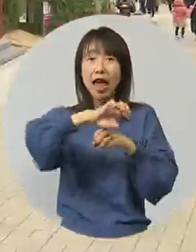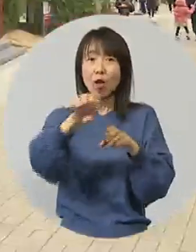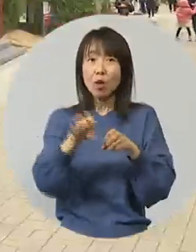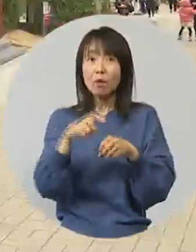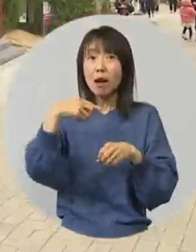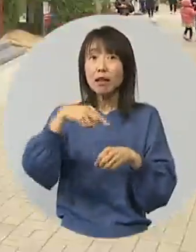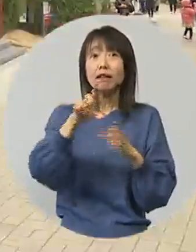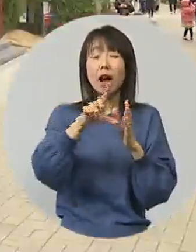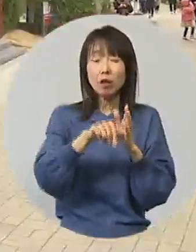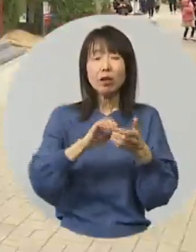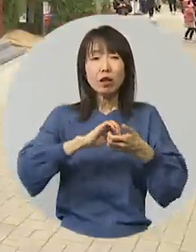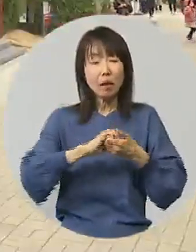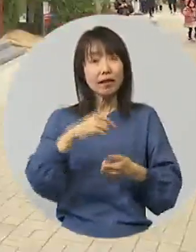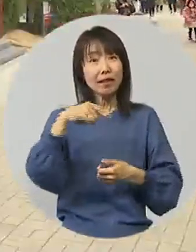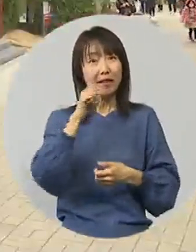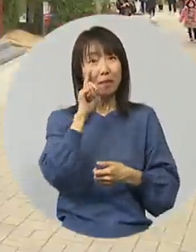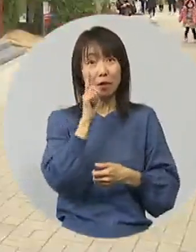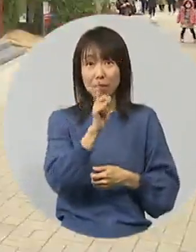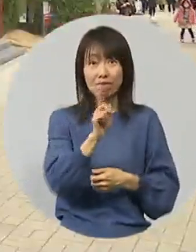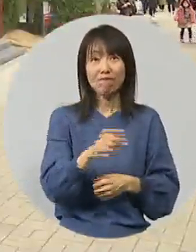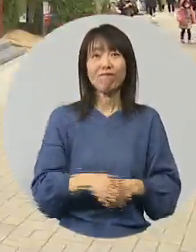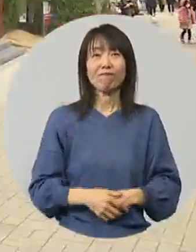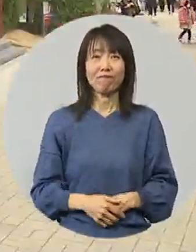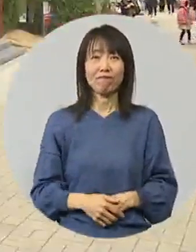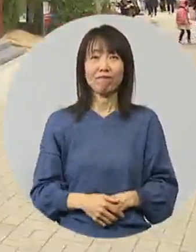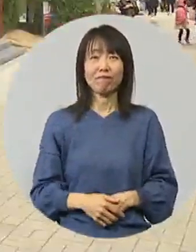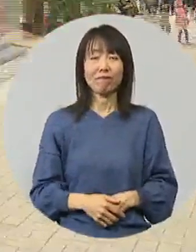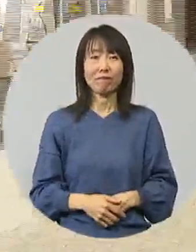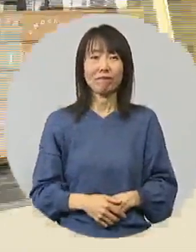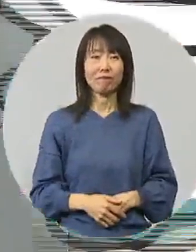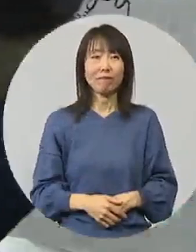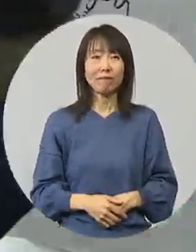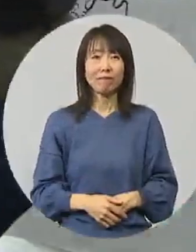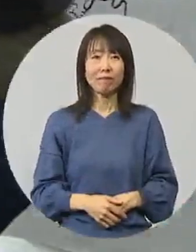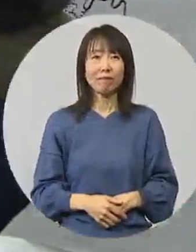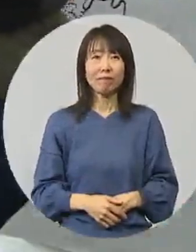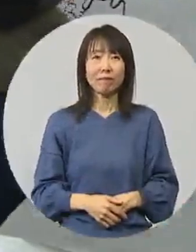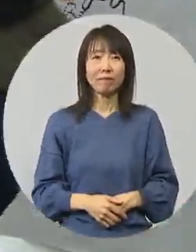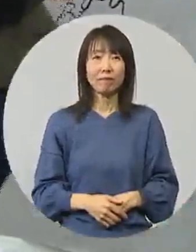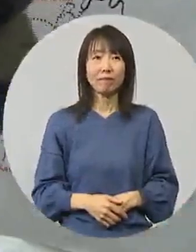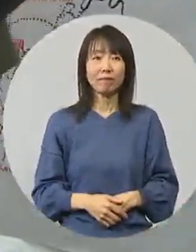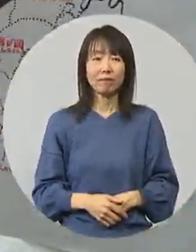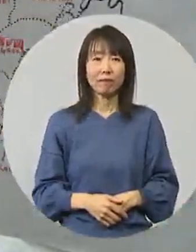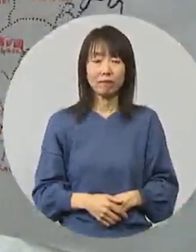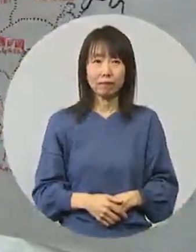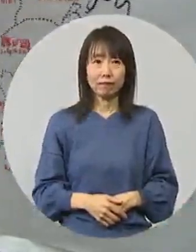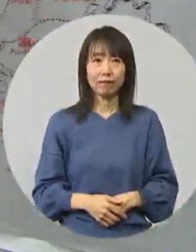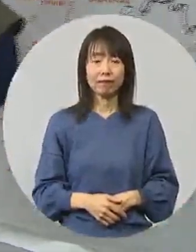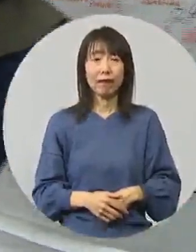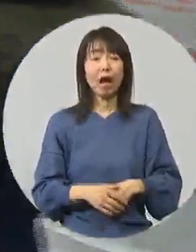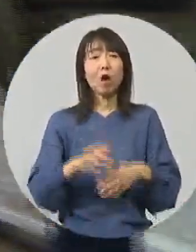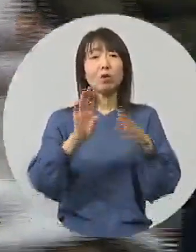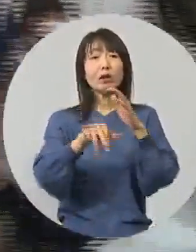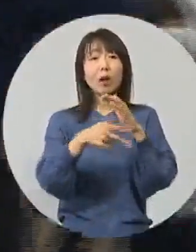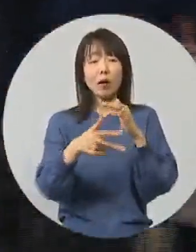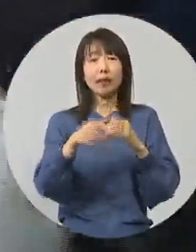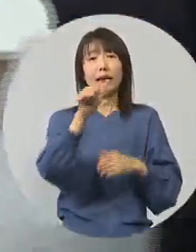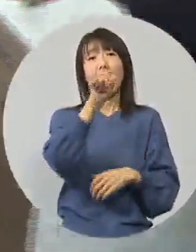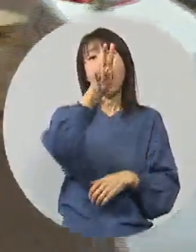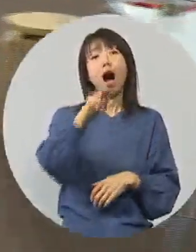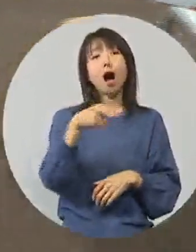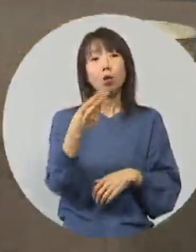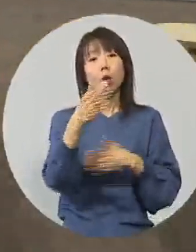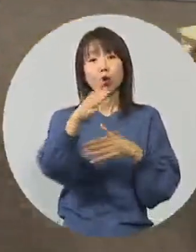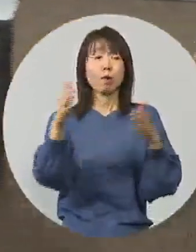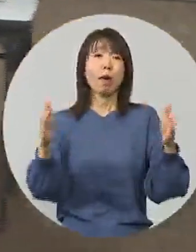ぜひ立ち寄ってみてはいかがでしょうか。 藤沢市アートスペースでは